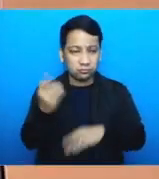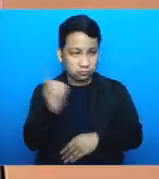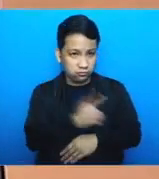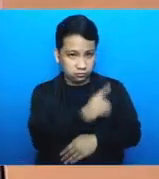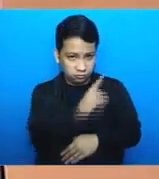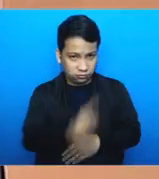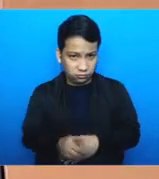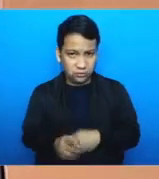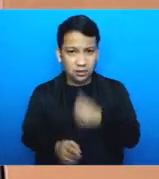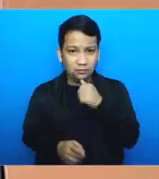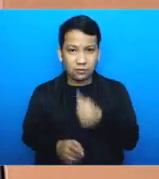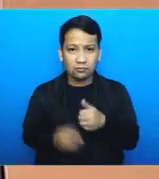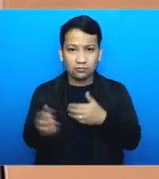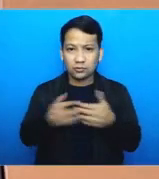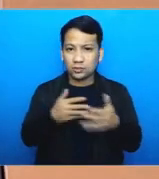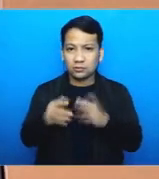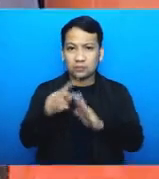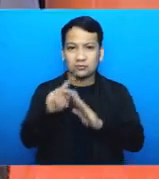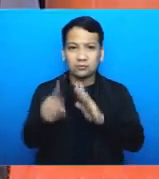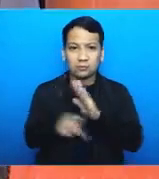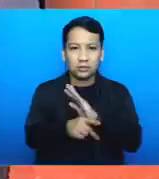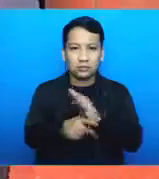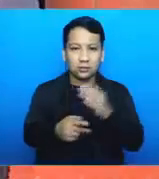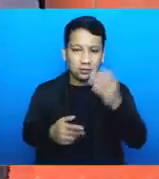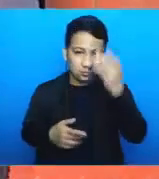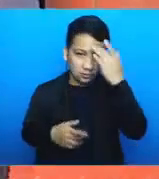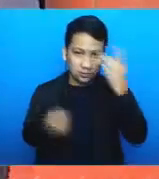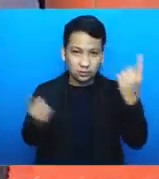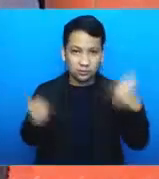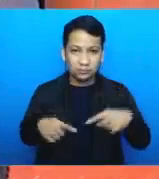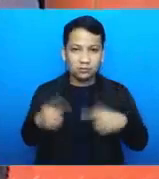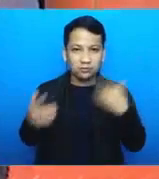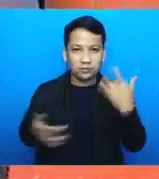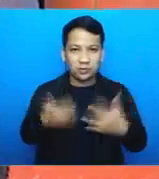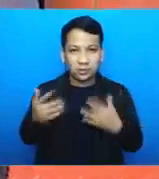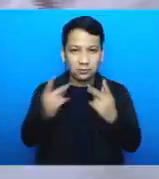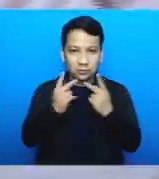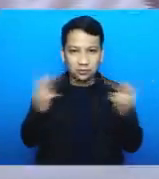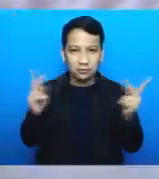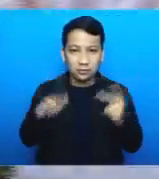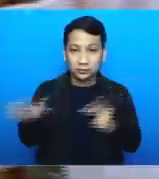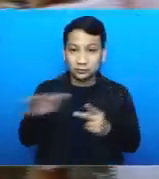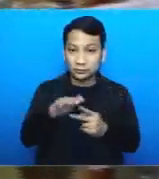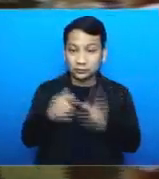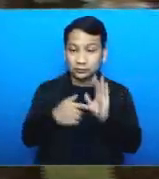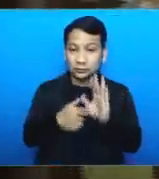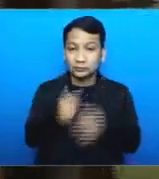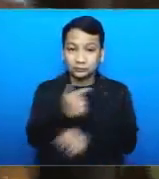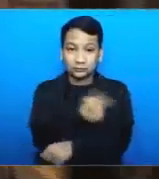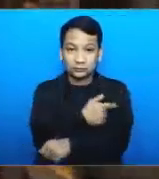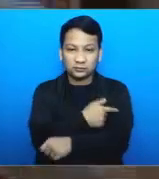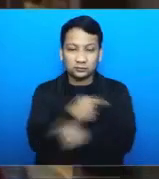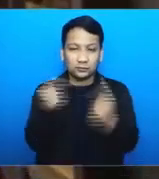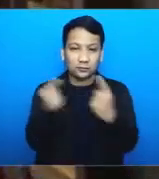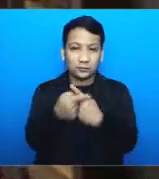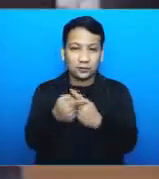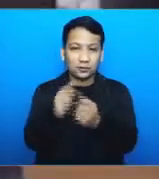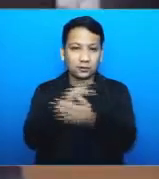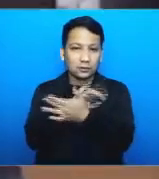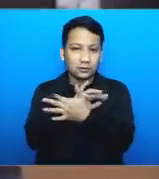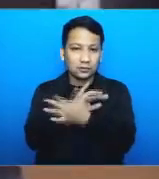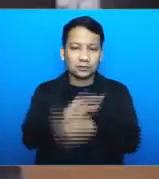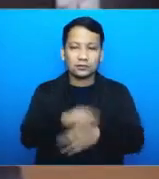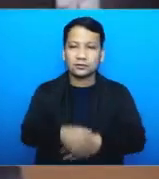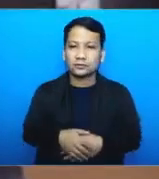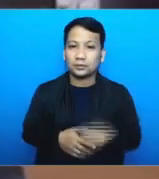ang anumang patakarang ipatutupad para engganyo ang publiko na magpabakuna contra COVID-19. And all of